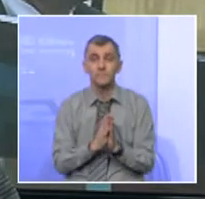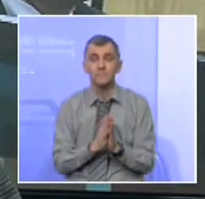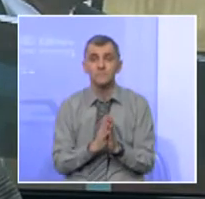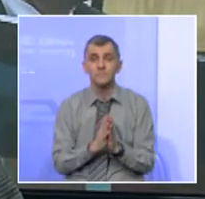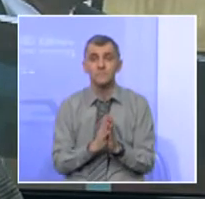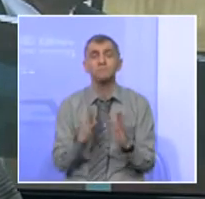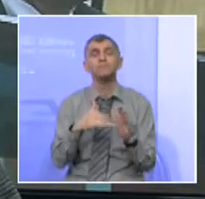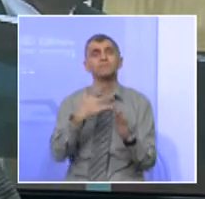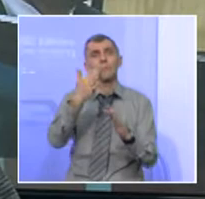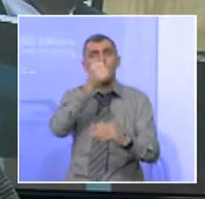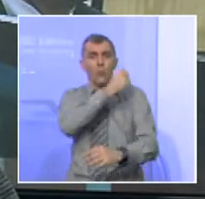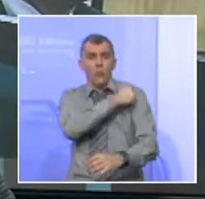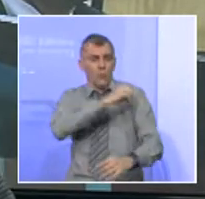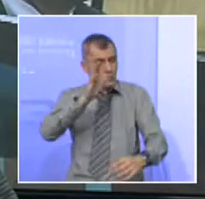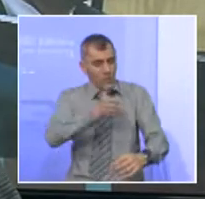nakon toliko godina